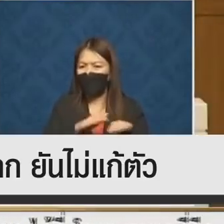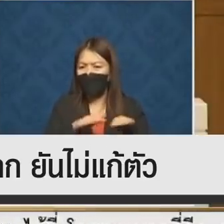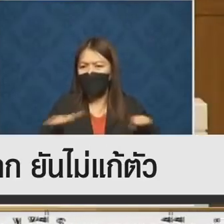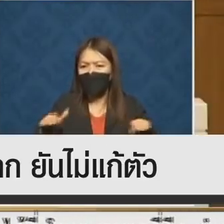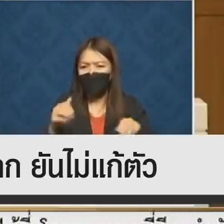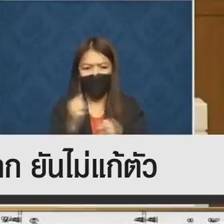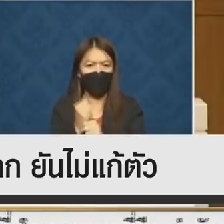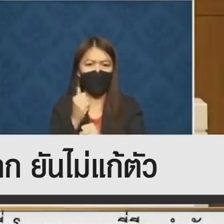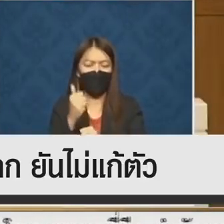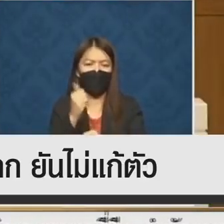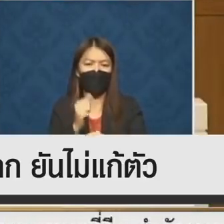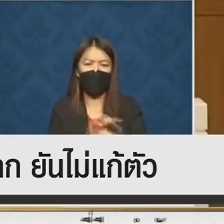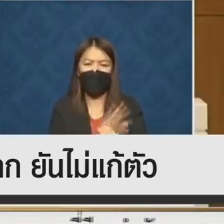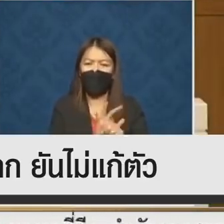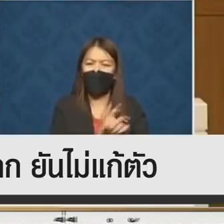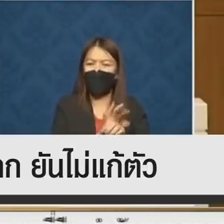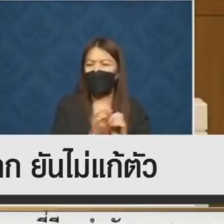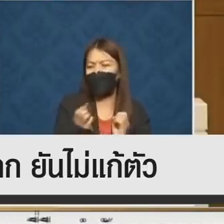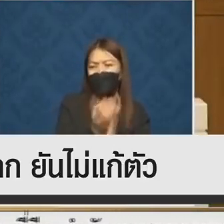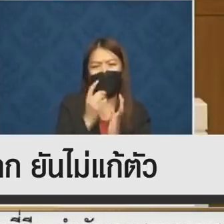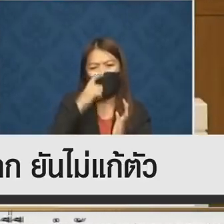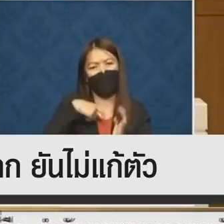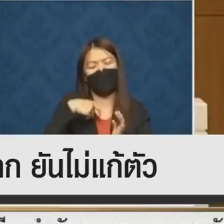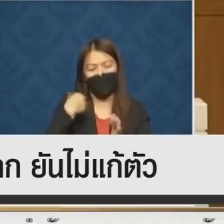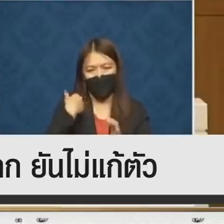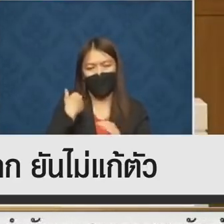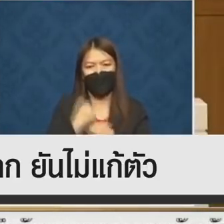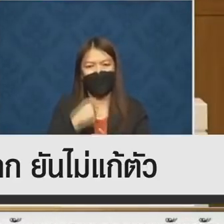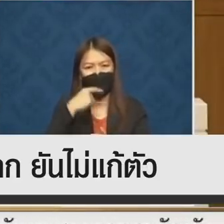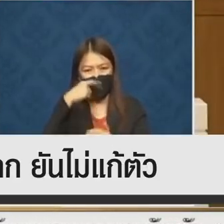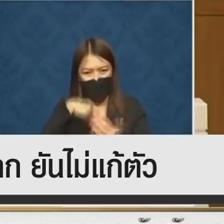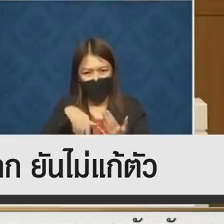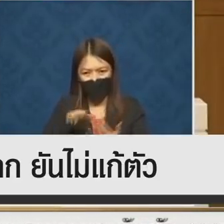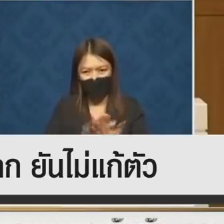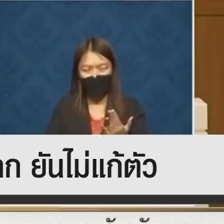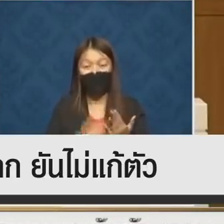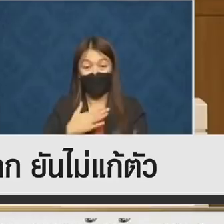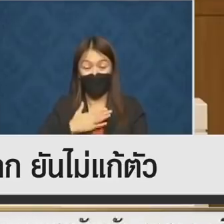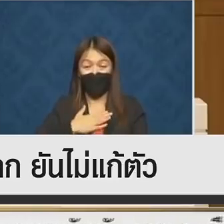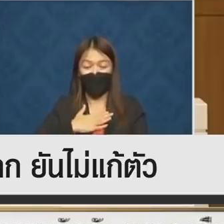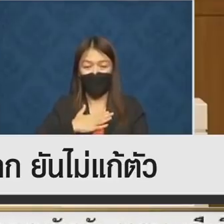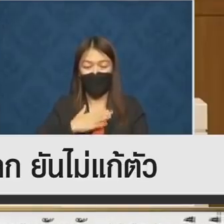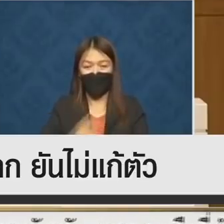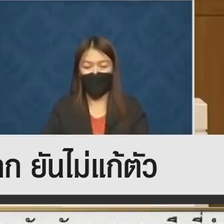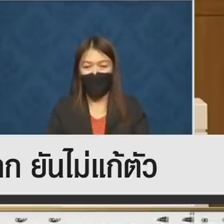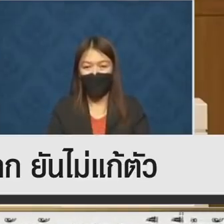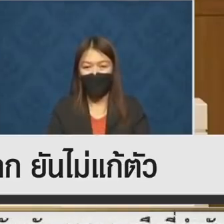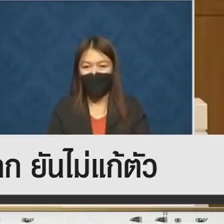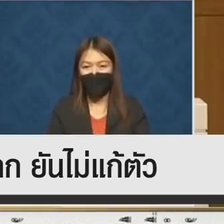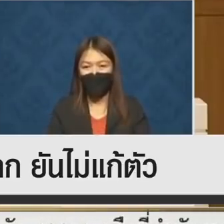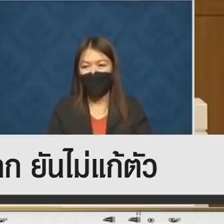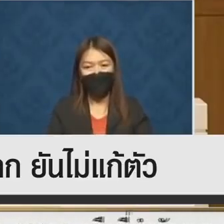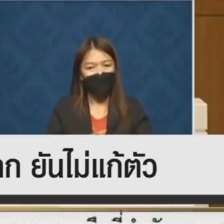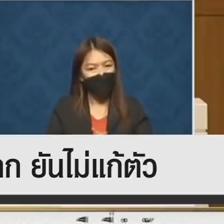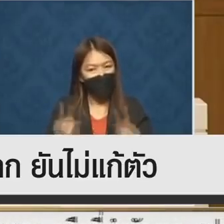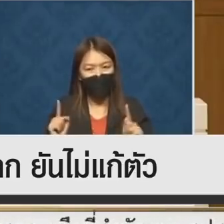แม้กระทั่งในช่วงที่เกิดวิกฤตโควิดที่กระทบกับไทยอย่างมากประเทศไทยของเรานั้น